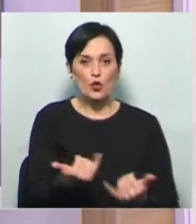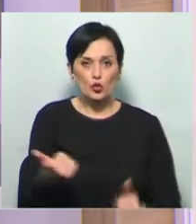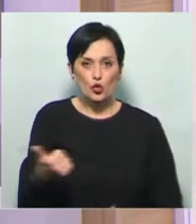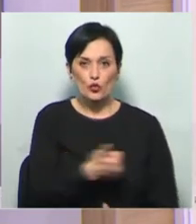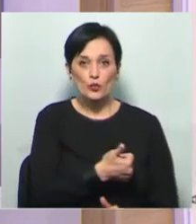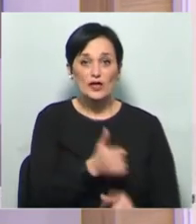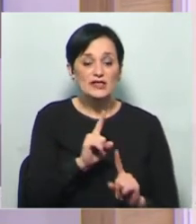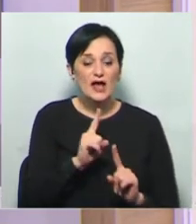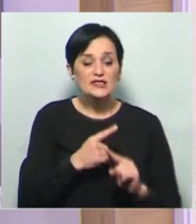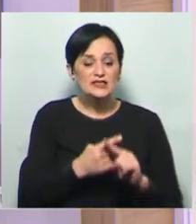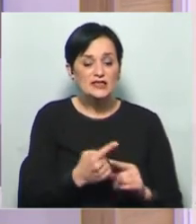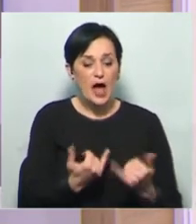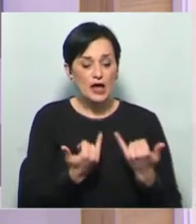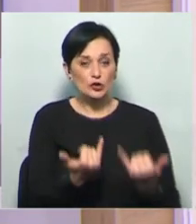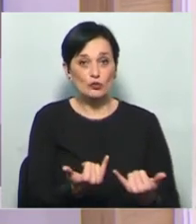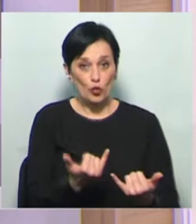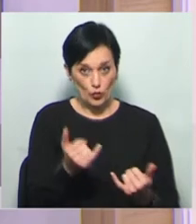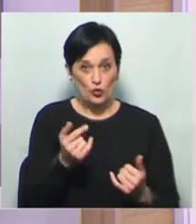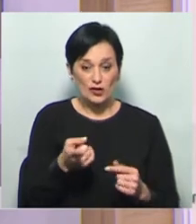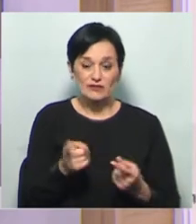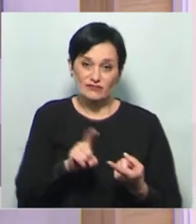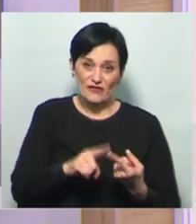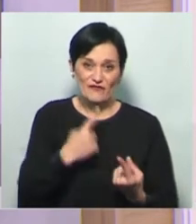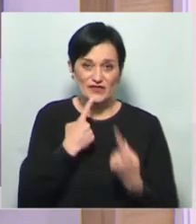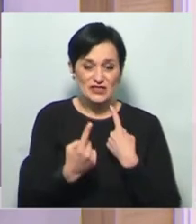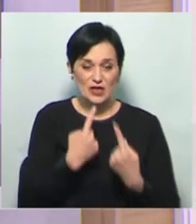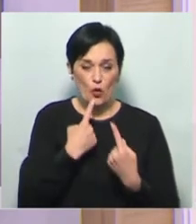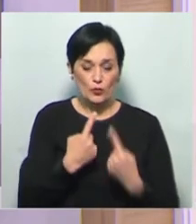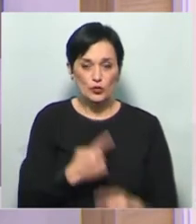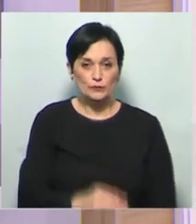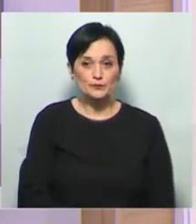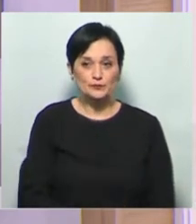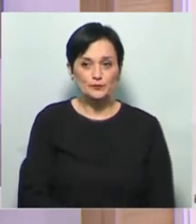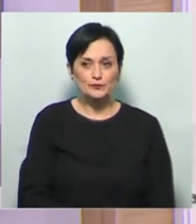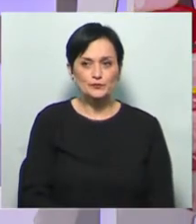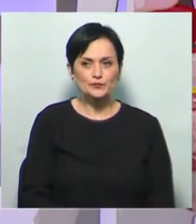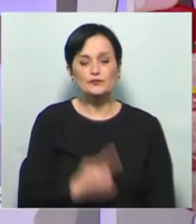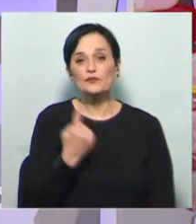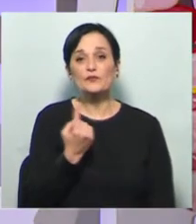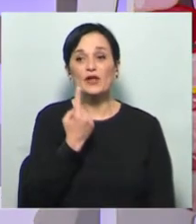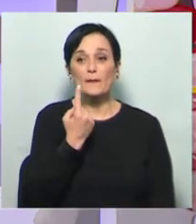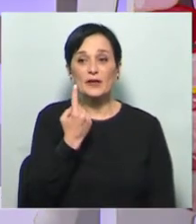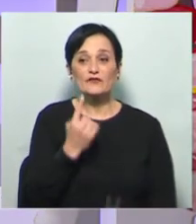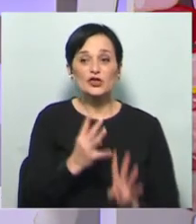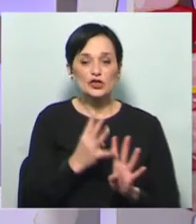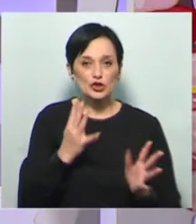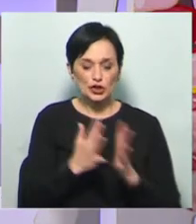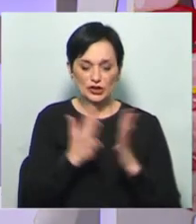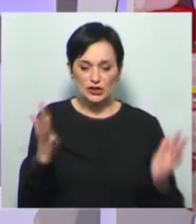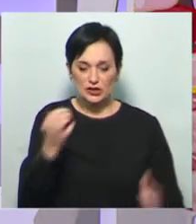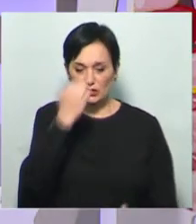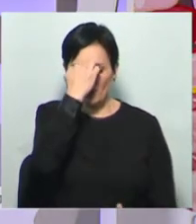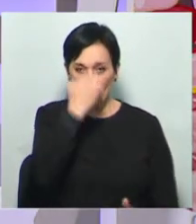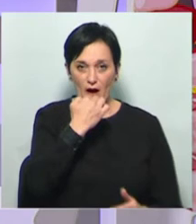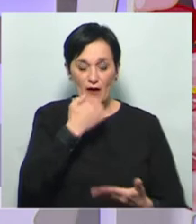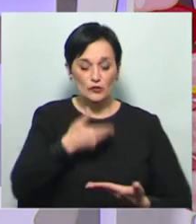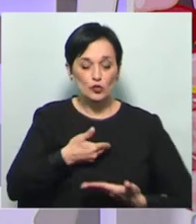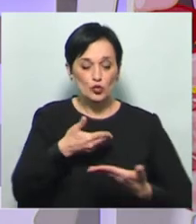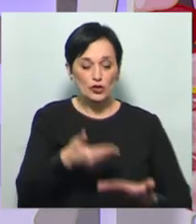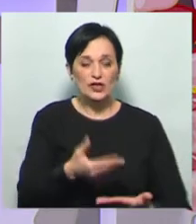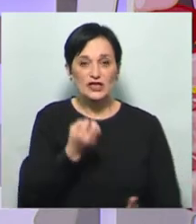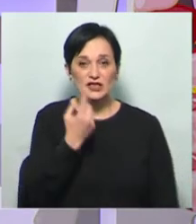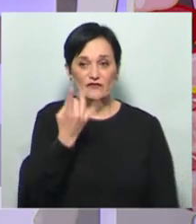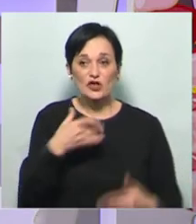რას დაეთმობა? მოდით ამაზეც ვისაუბროთ. ბატონო ბაღ, პირველ რიგში დიდი მადლობა მოწვევისთვის კიდევ ერთხელ